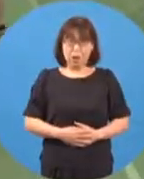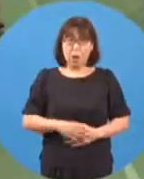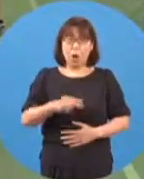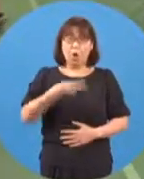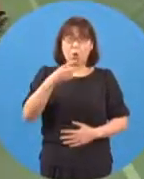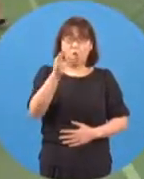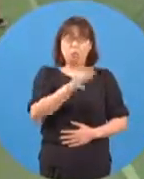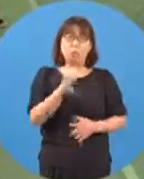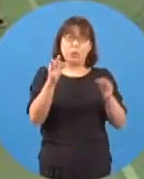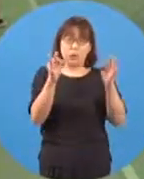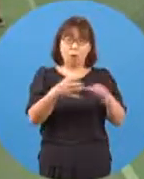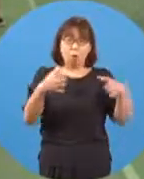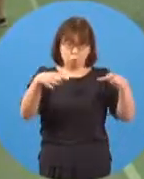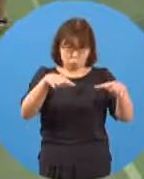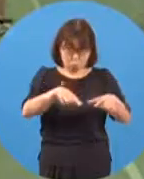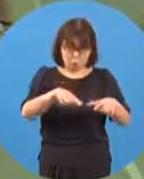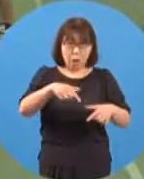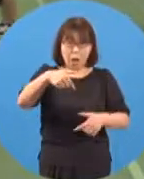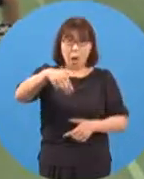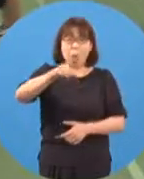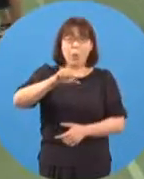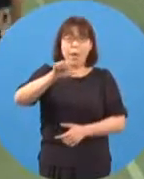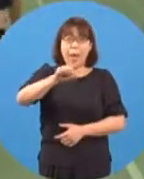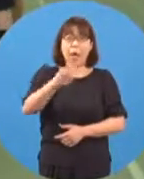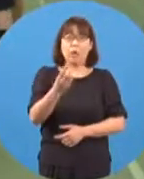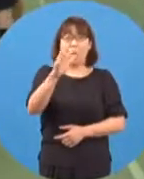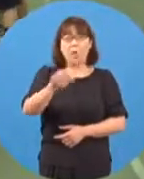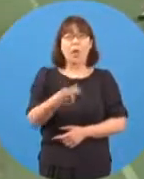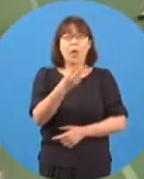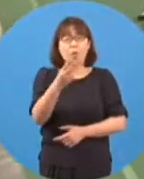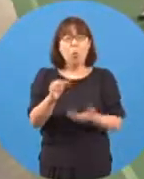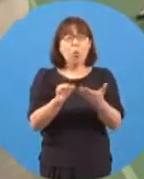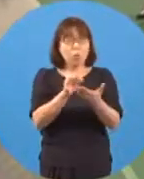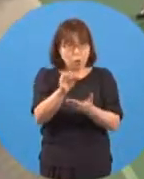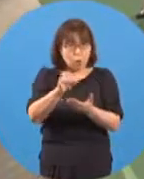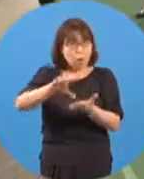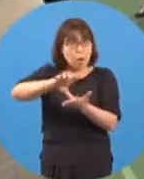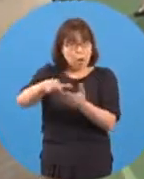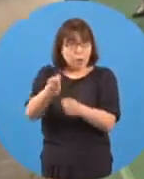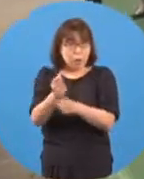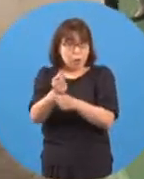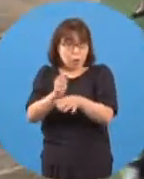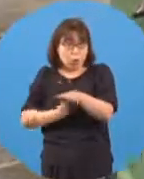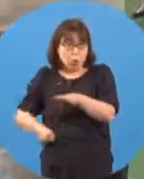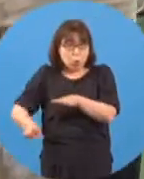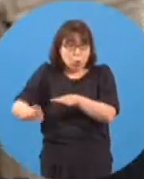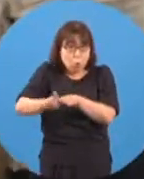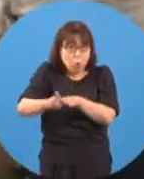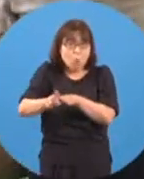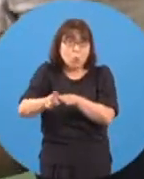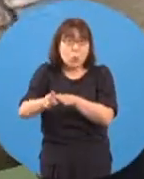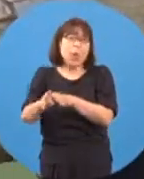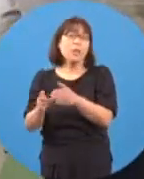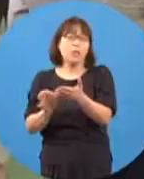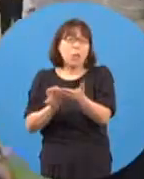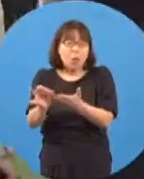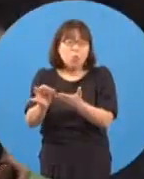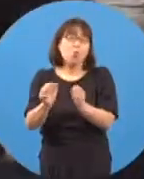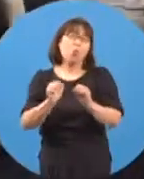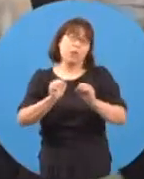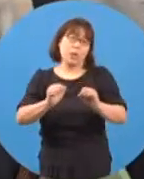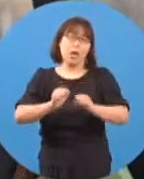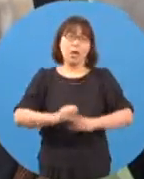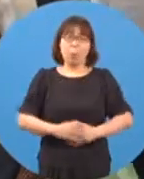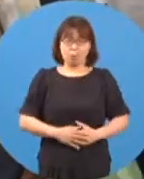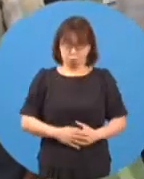ロスとか、あとフェアトレードの商品とか、地産地消を意識して地のものを率先